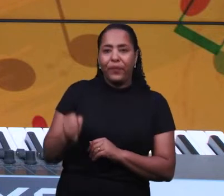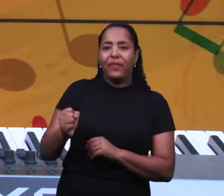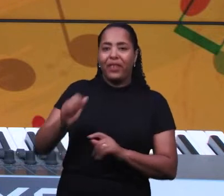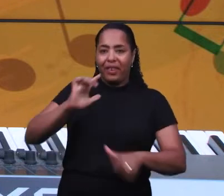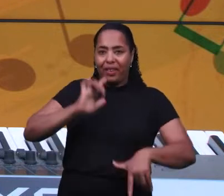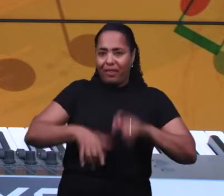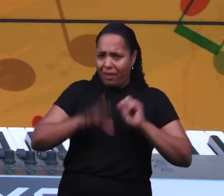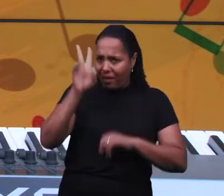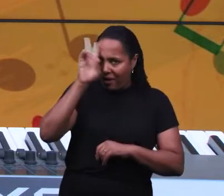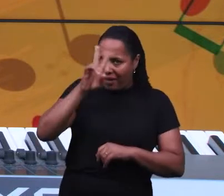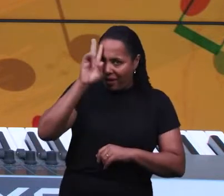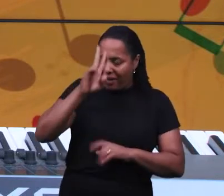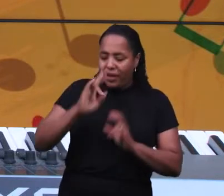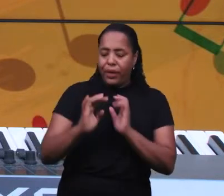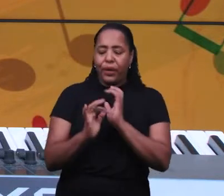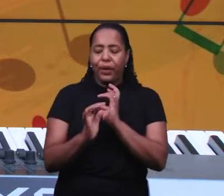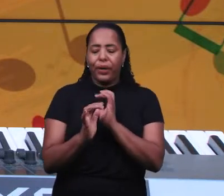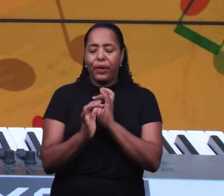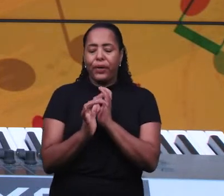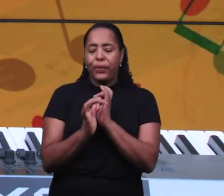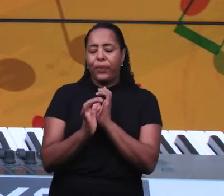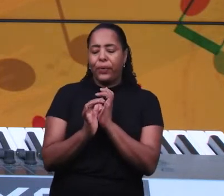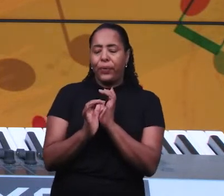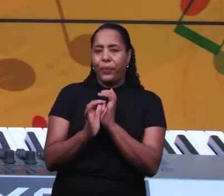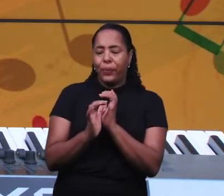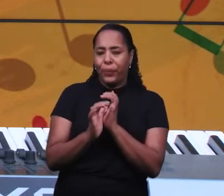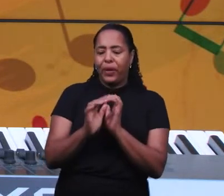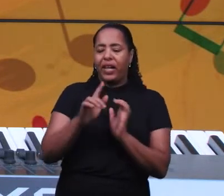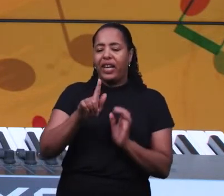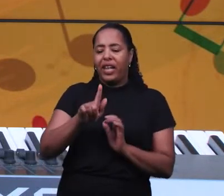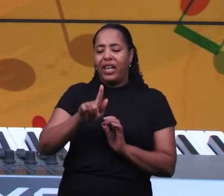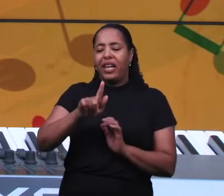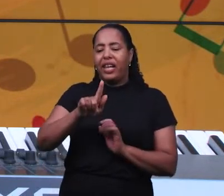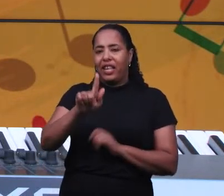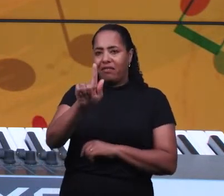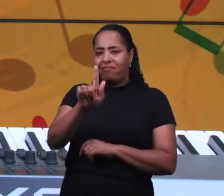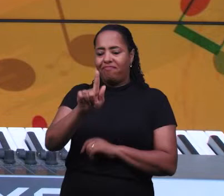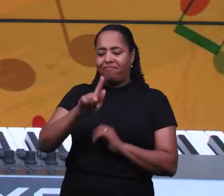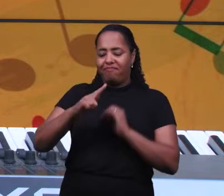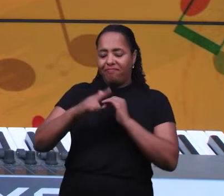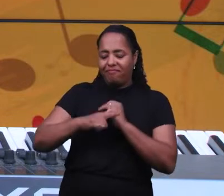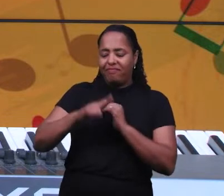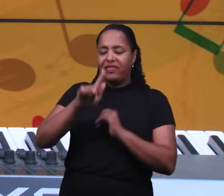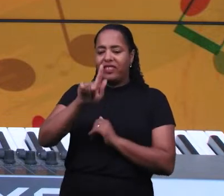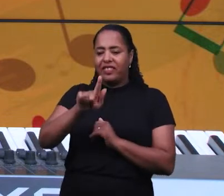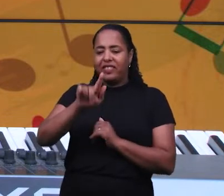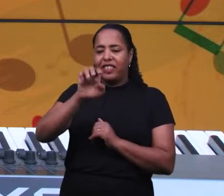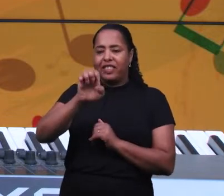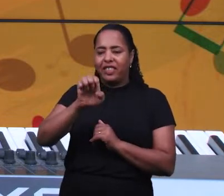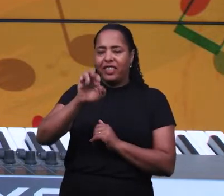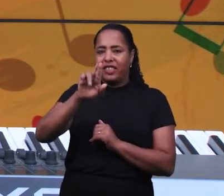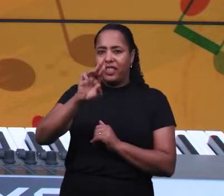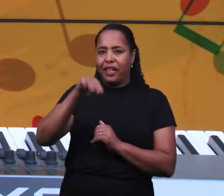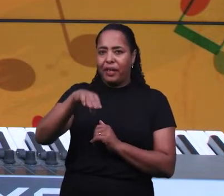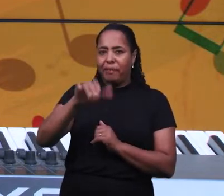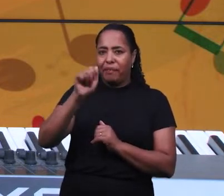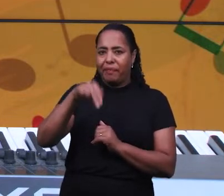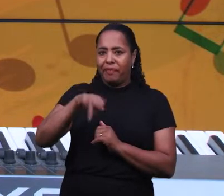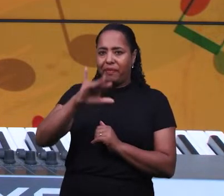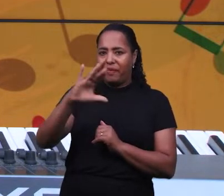berger d'Israël. En rappelant que la flûte douce que nous utilisons, c'est la flûte douce germanique. Il y a un petit G ici